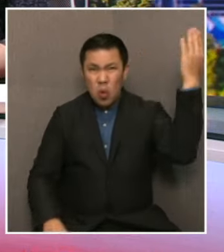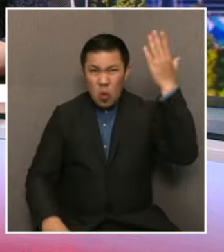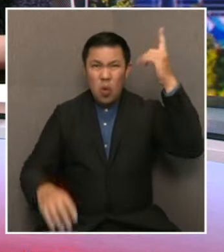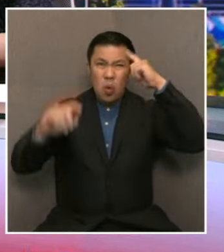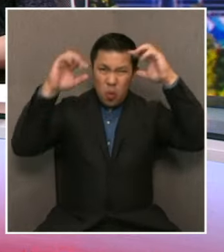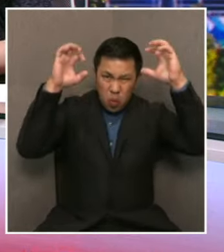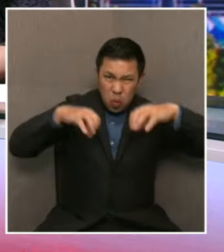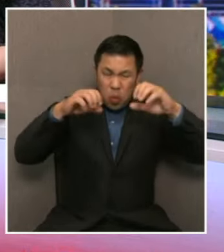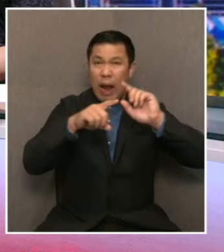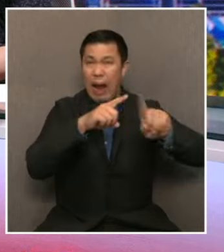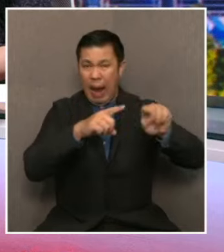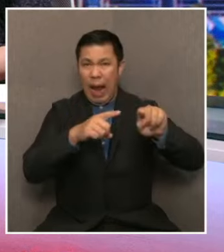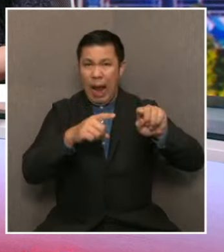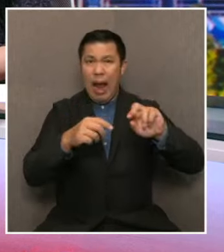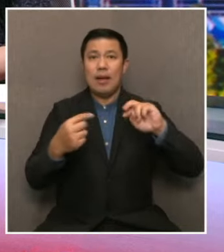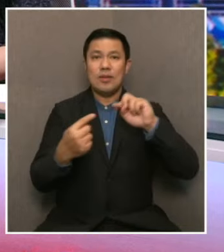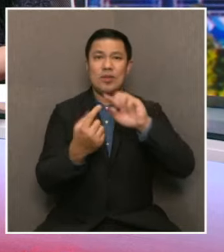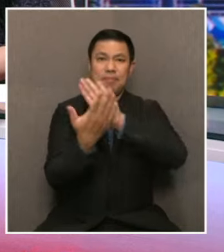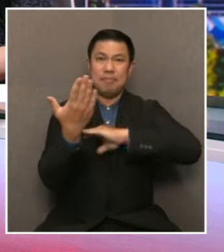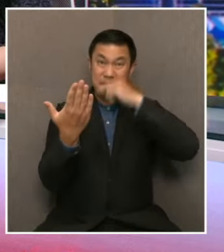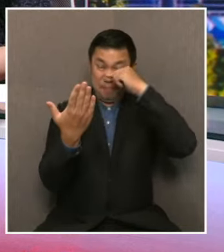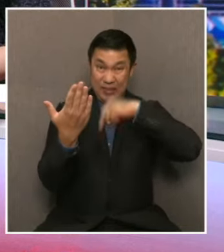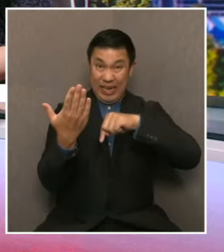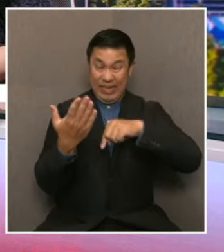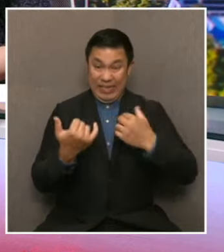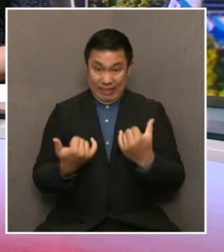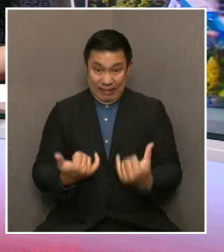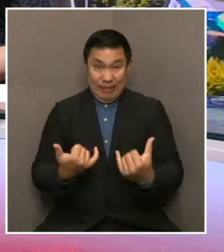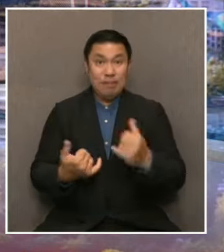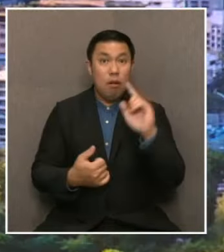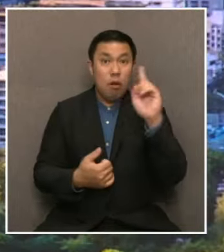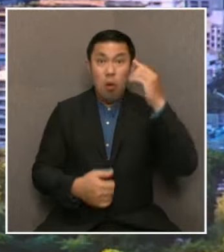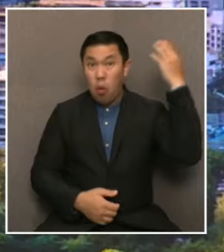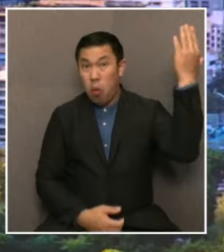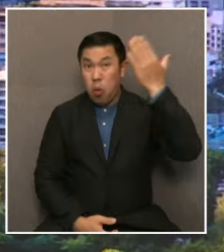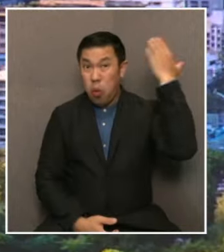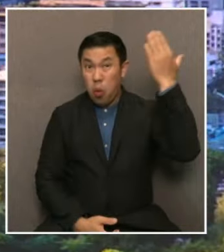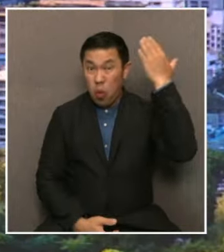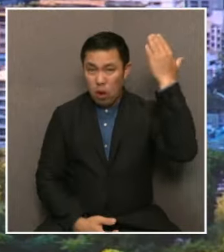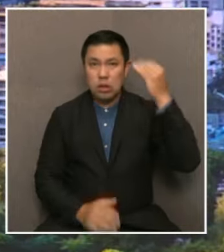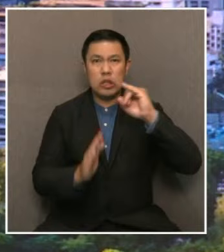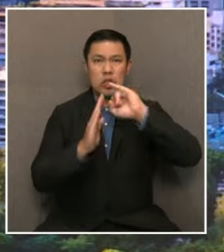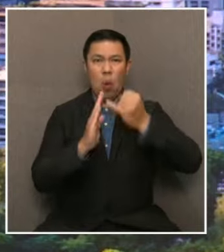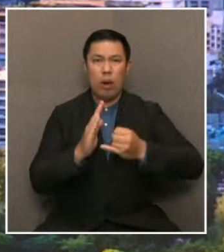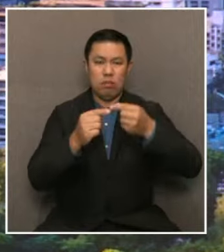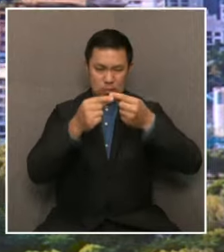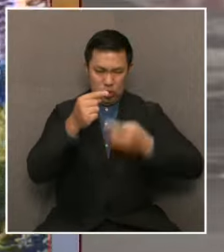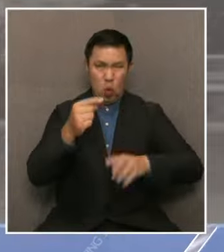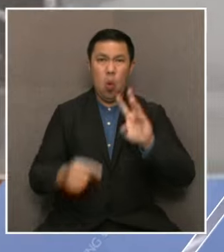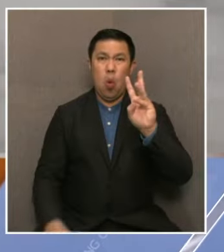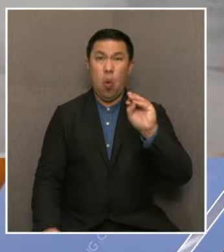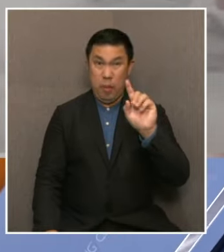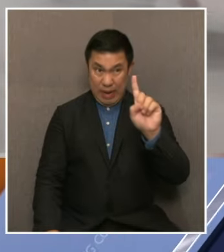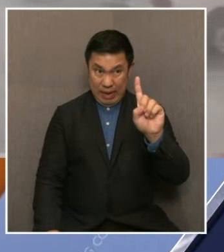ะครับก็จะส่งผลต่อประเทศไทยอย่างต่อเนื่องอย่างวันนี้เนี่ยก็จะมีพายุเกิดขึ้นใน61จังหวัดทั่วทั้งประเทศไทยแล้ว